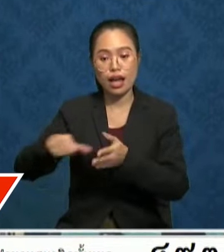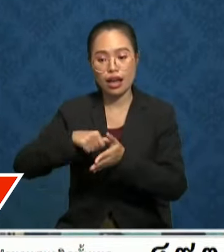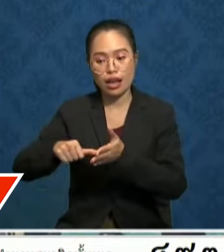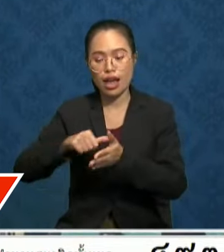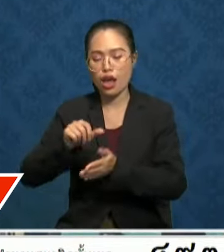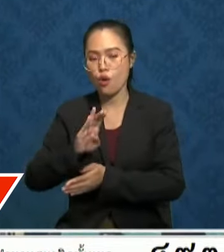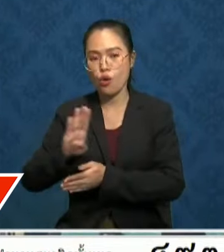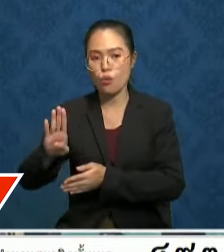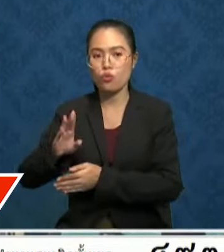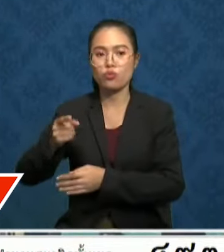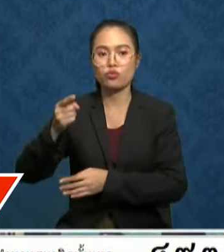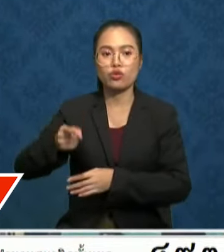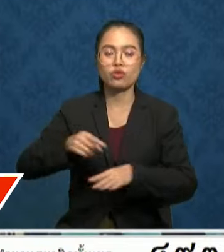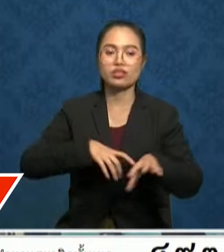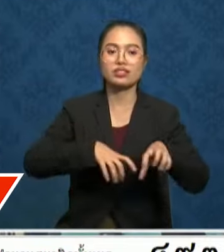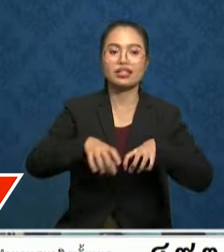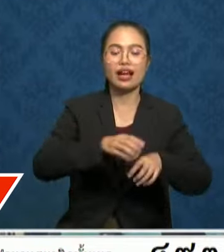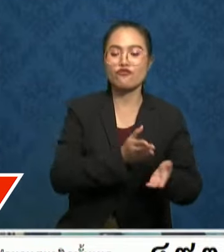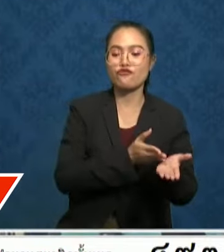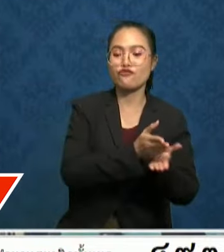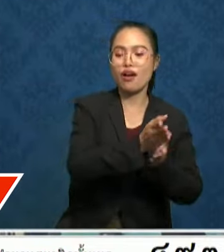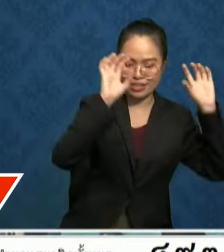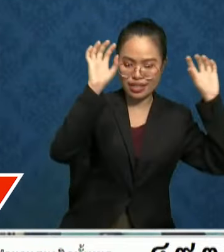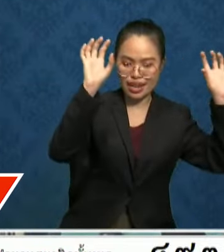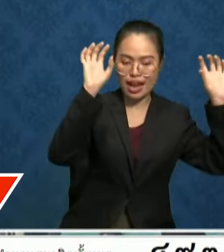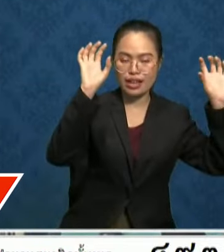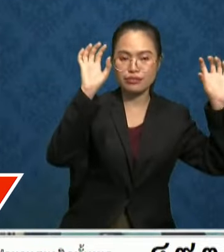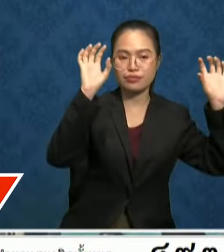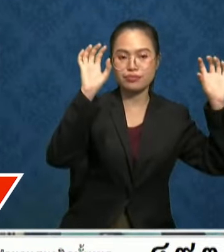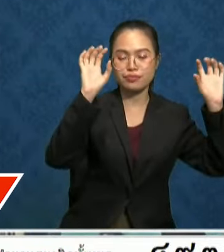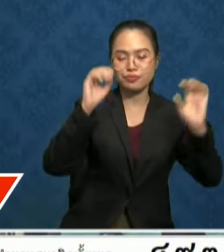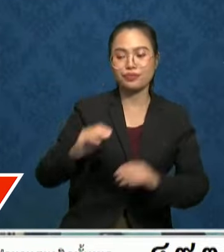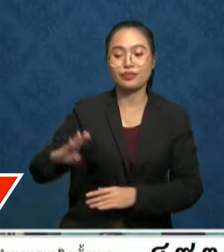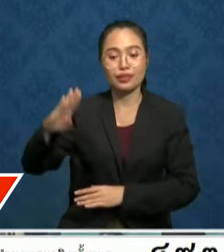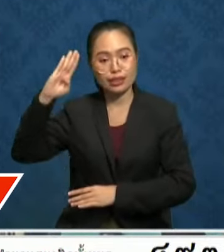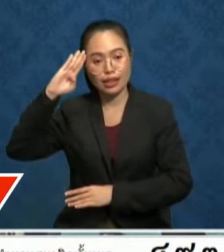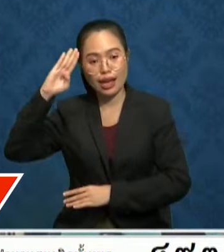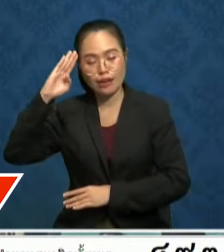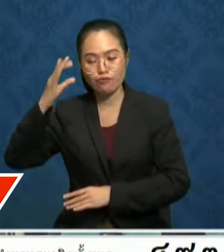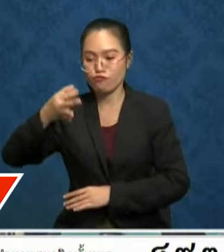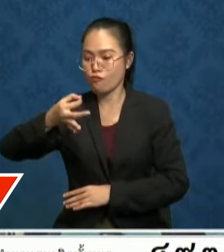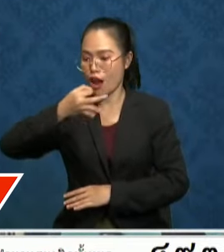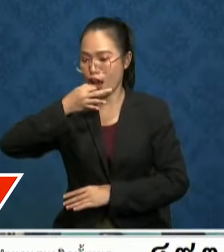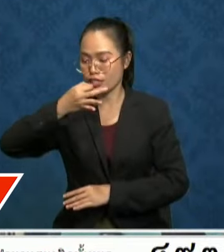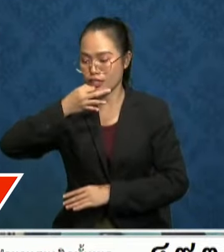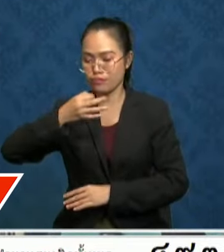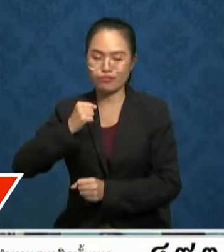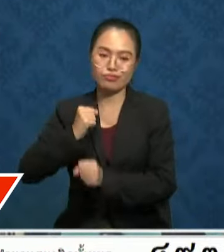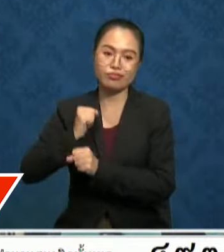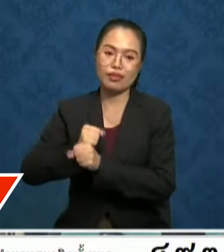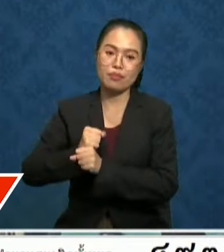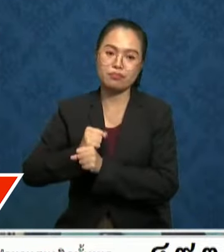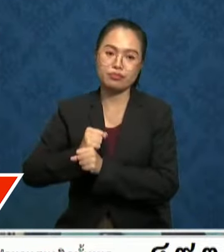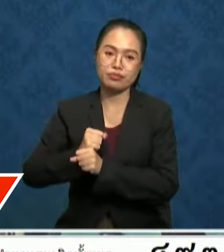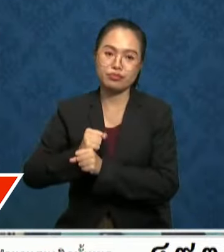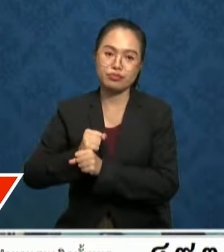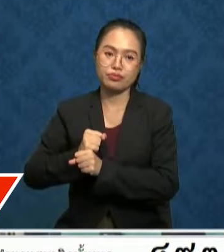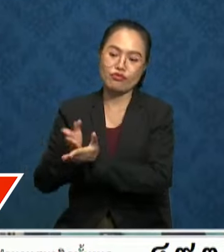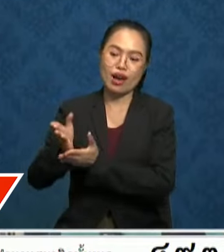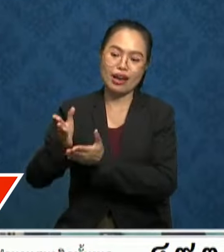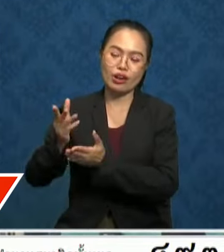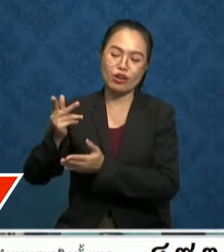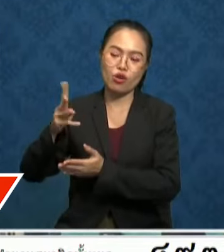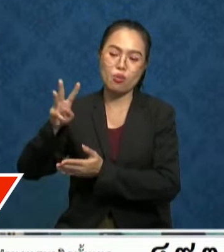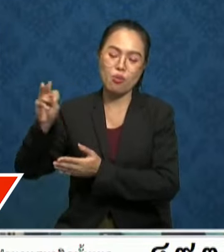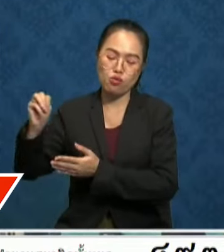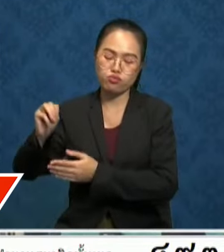ะถูกดำเนินการโดยข้าราชการพลเรือนเป็นหลักทหารควรจะเป็นทหารอาชีพและอยู่ในอำนาจหน้าที่ของตัวในที่ตั้ง